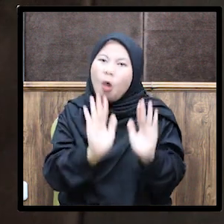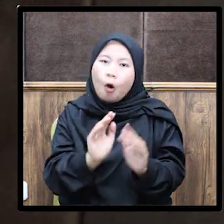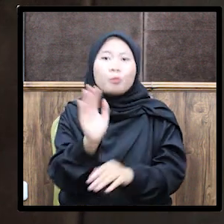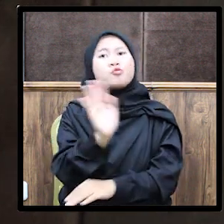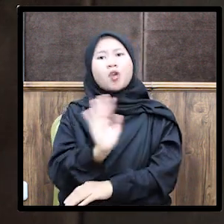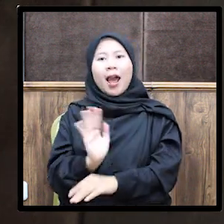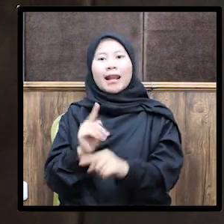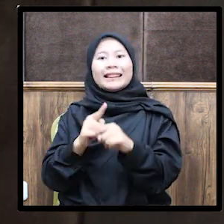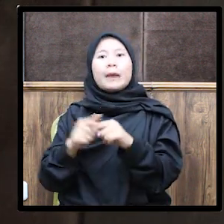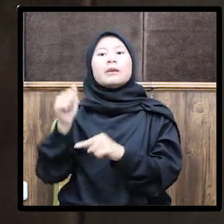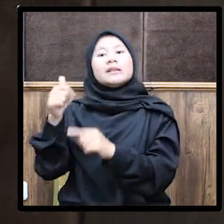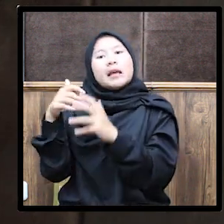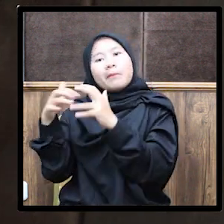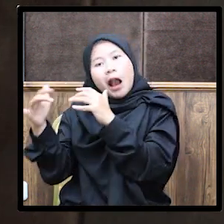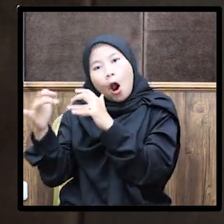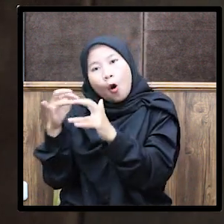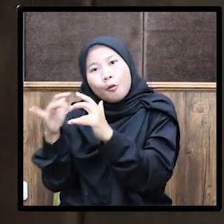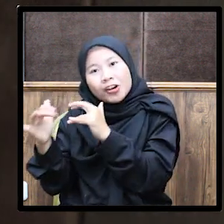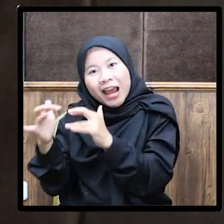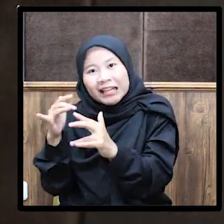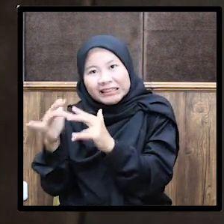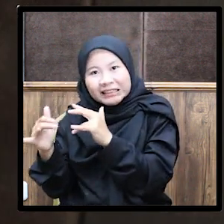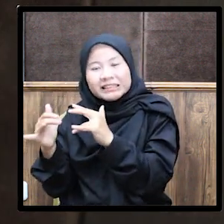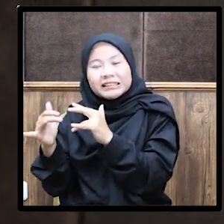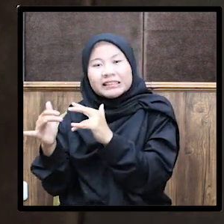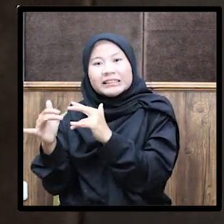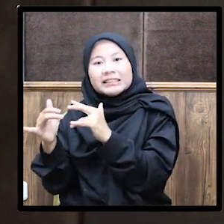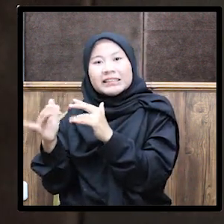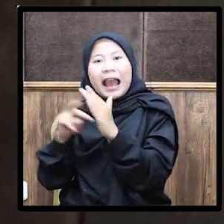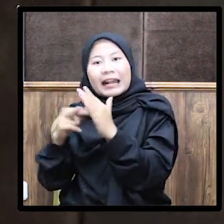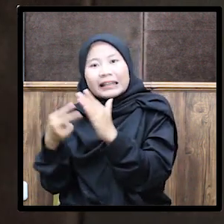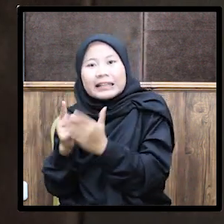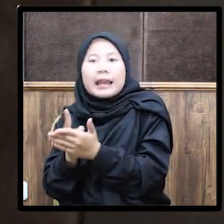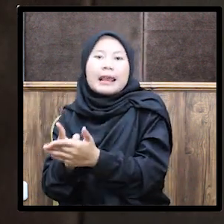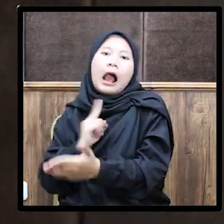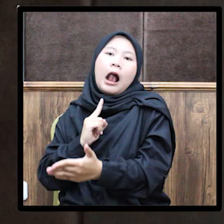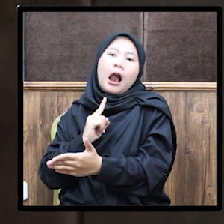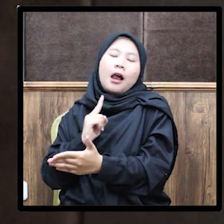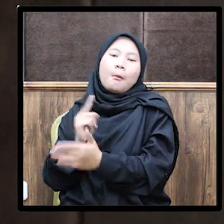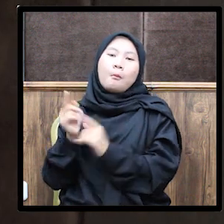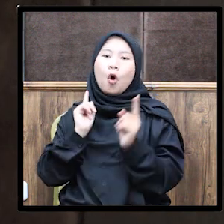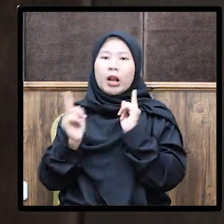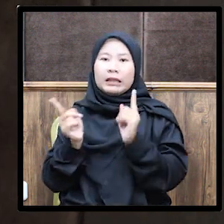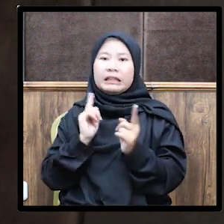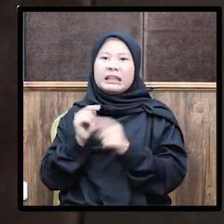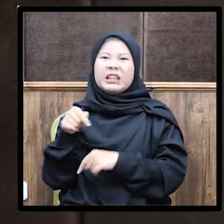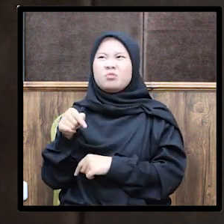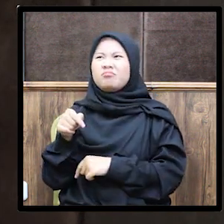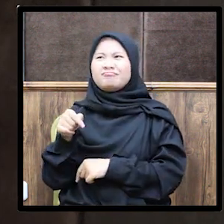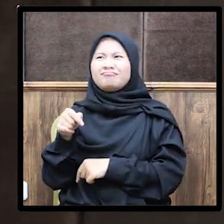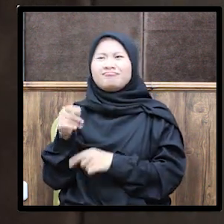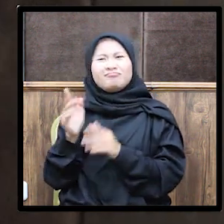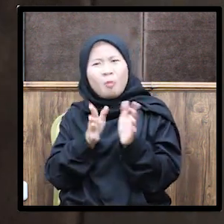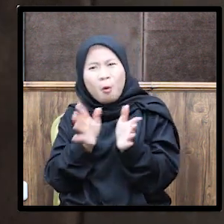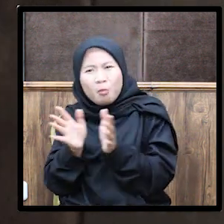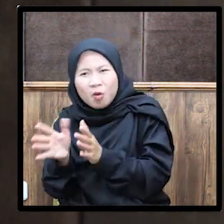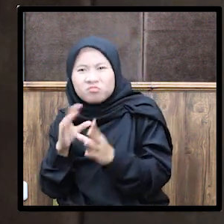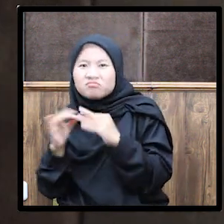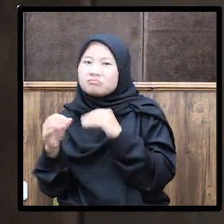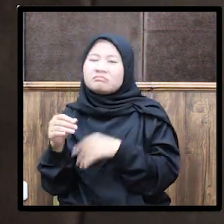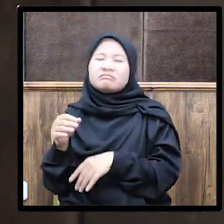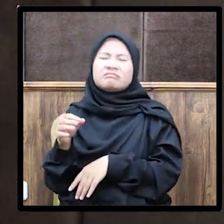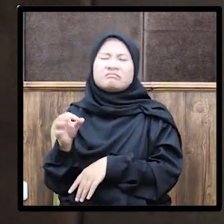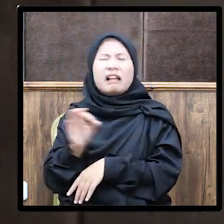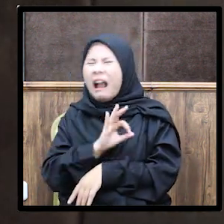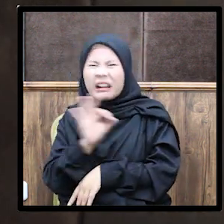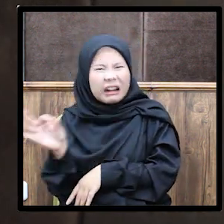juga mengakomodasi sisi-sisi substantif dari hak politik, itu tidak banyak diperbincangkan. Nah, ini mungkin juga